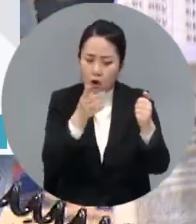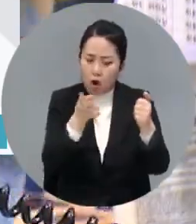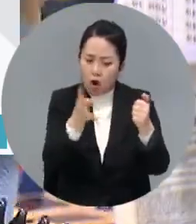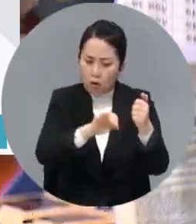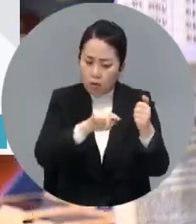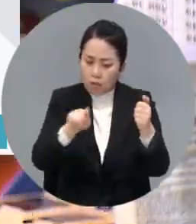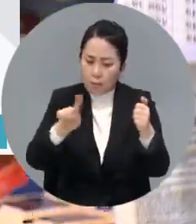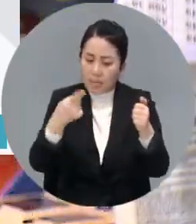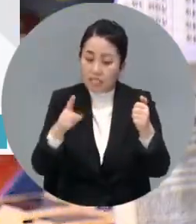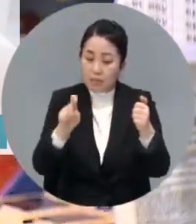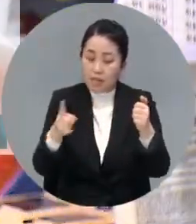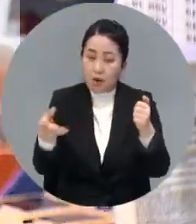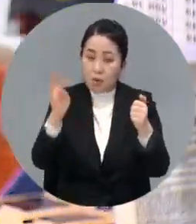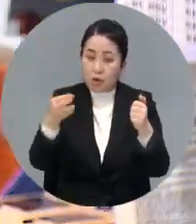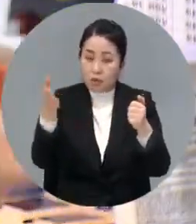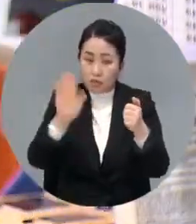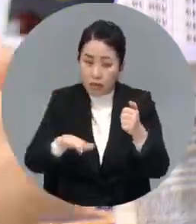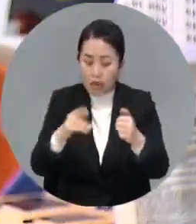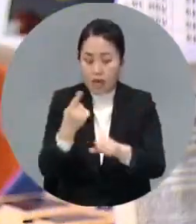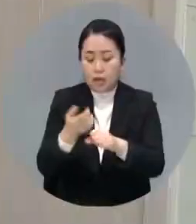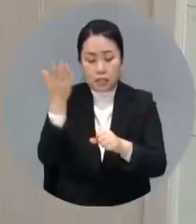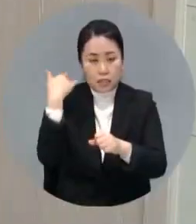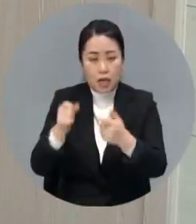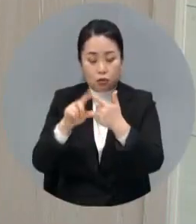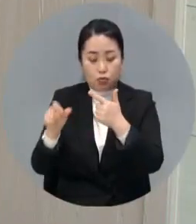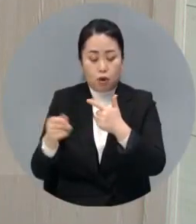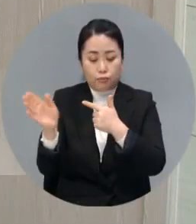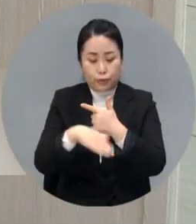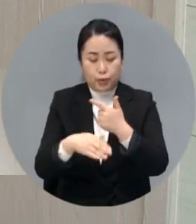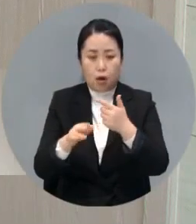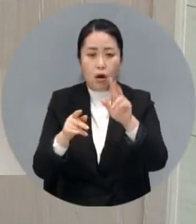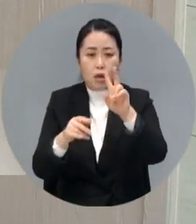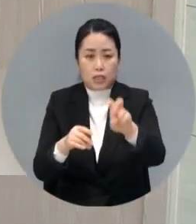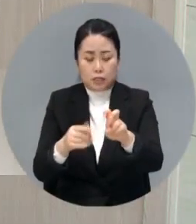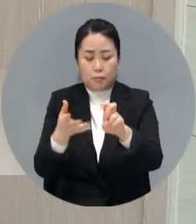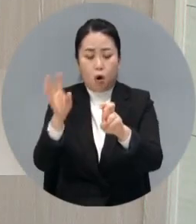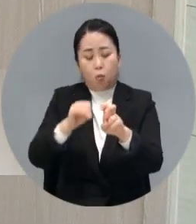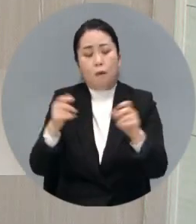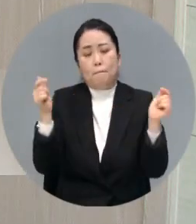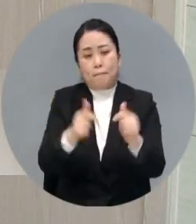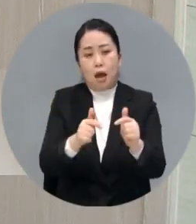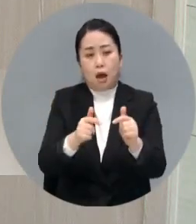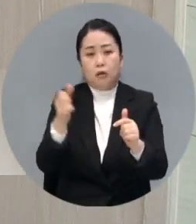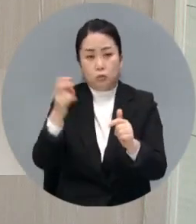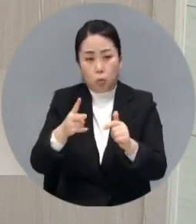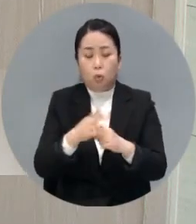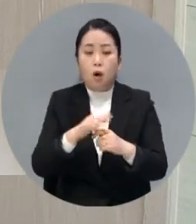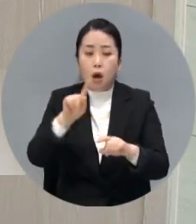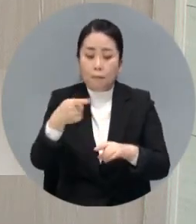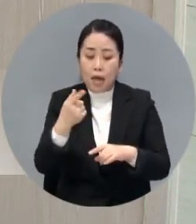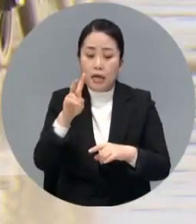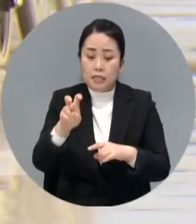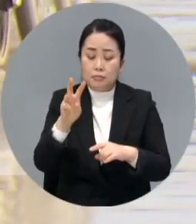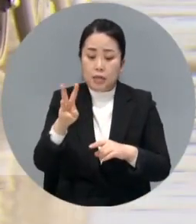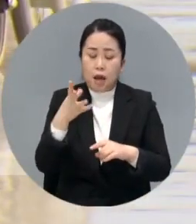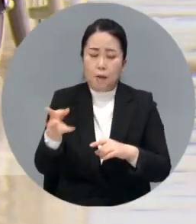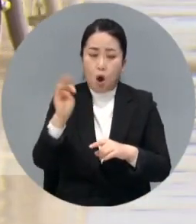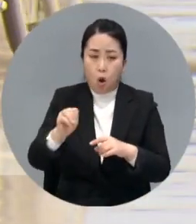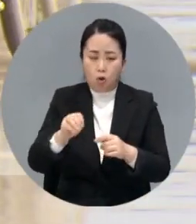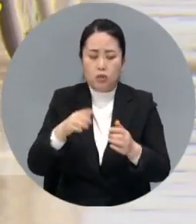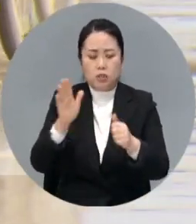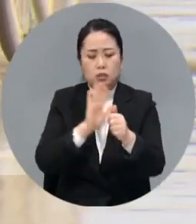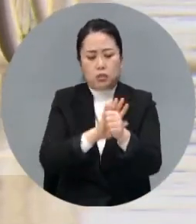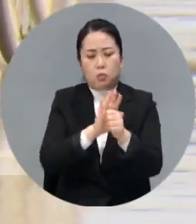20억 원대로 뚝 떨어졌습니다. 의료원은 내년 병원 정상 운영에 123억 원 규모의 지원금이 필요하다고